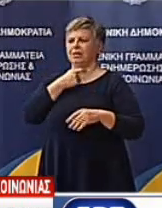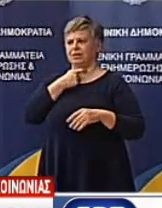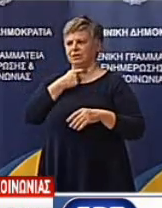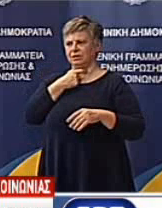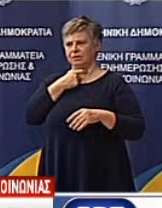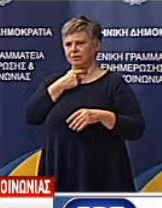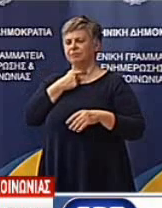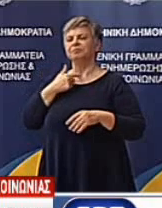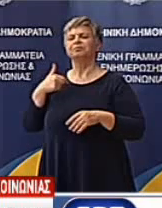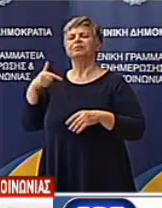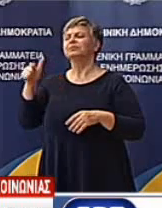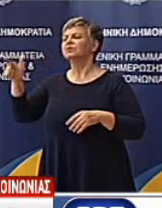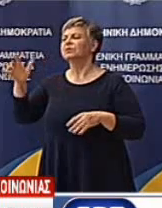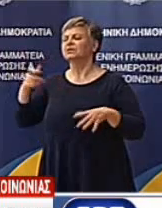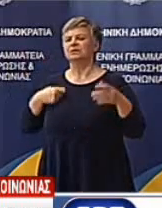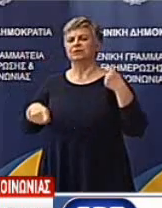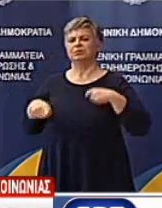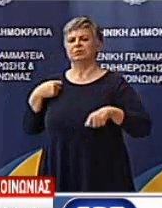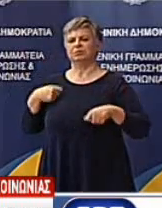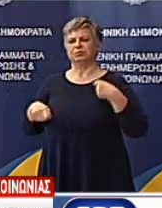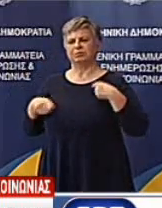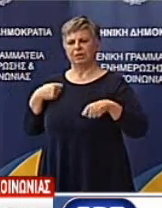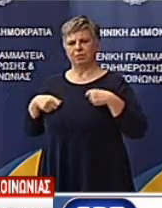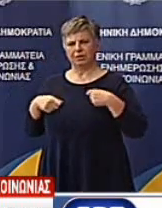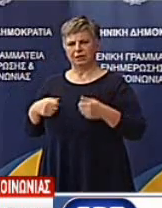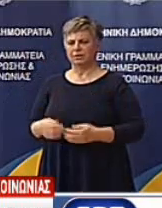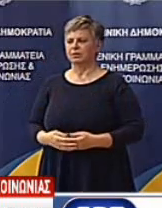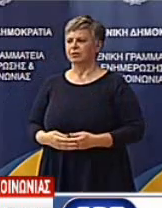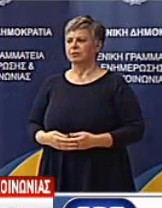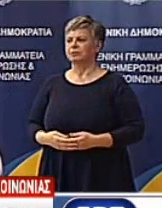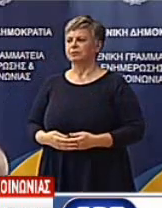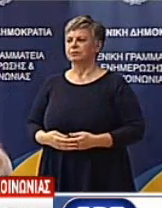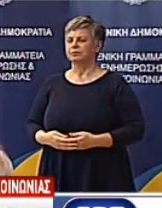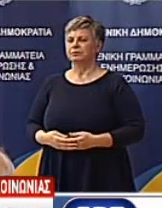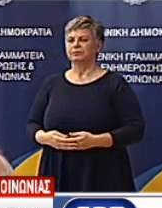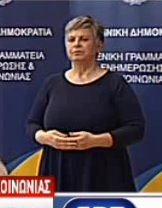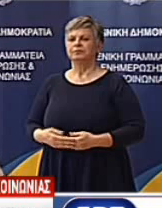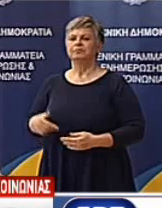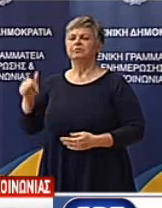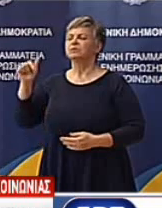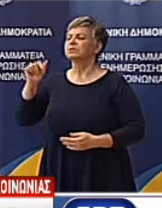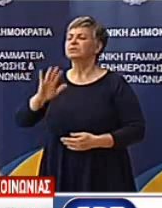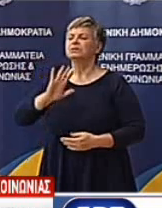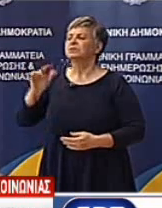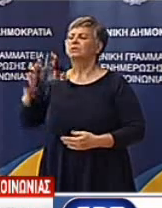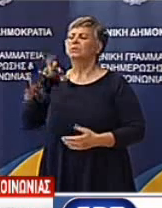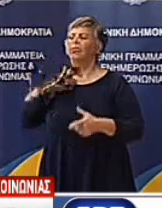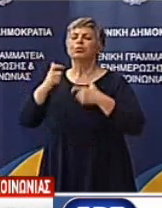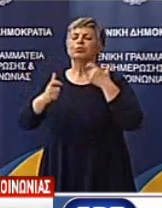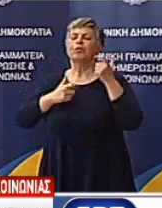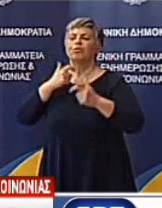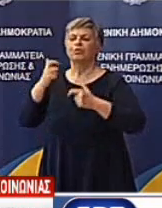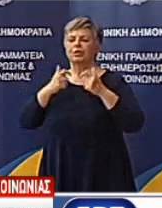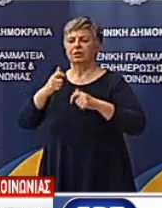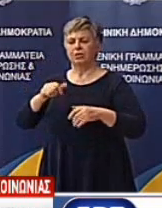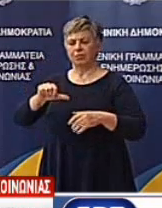Επειδή φωνάζεις, θα νομίσουν και οι άλλοι, Ελένη μου, ότι όποιος φωνάζει παίρνει την ερώτηση πρώτος. Άρα,